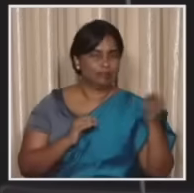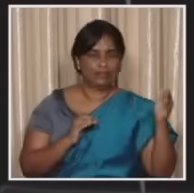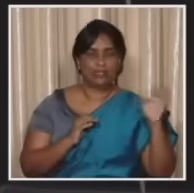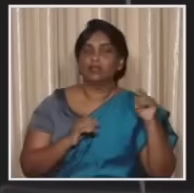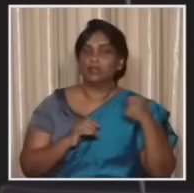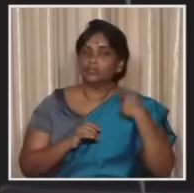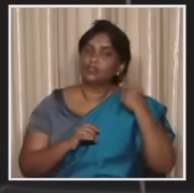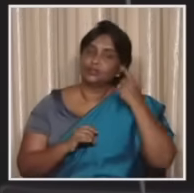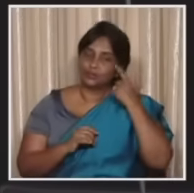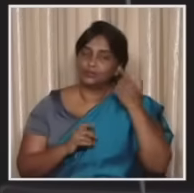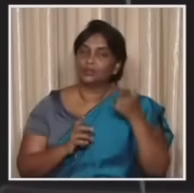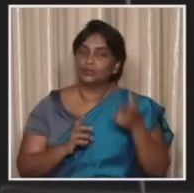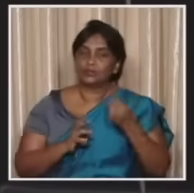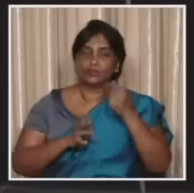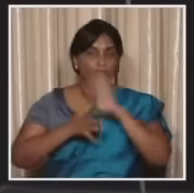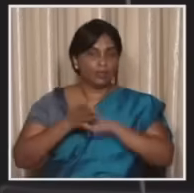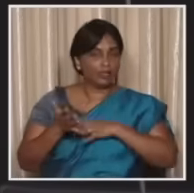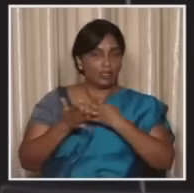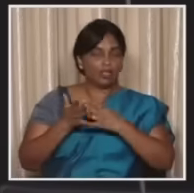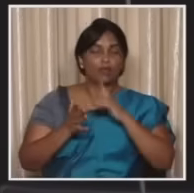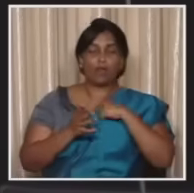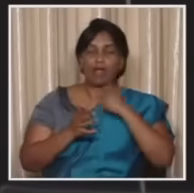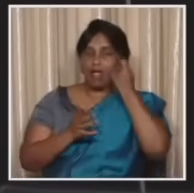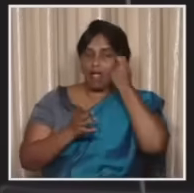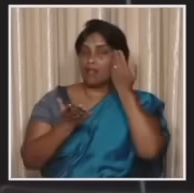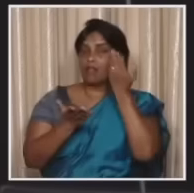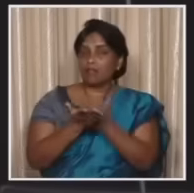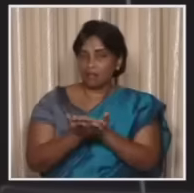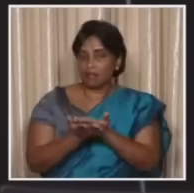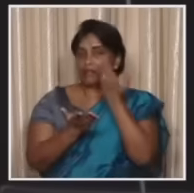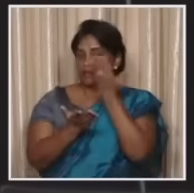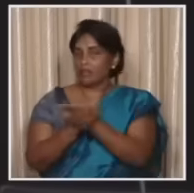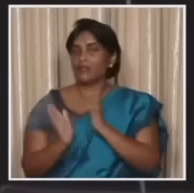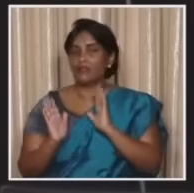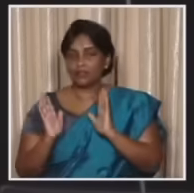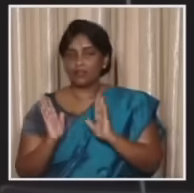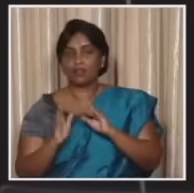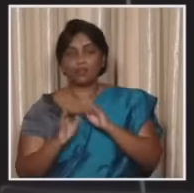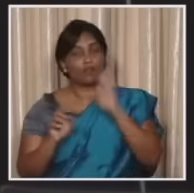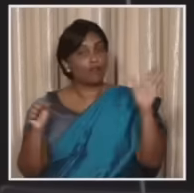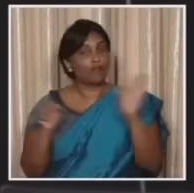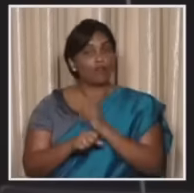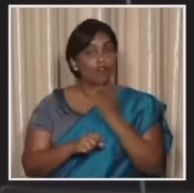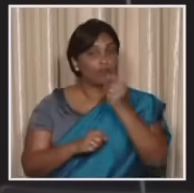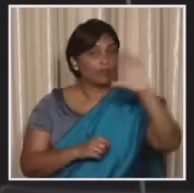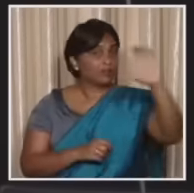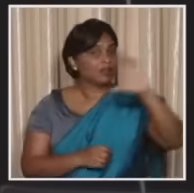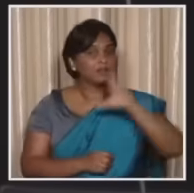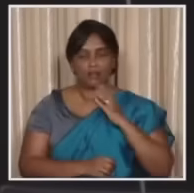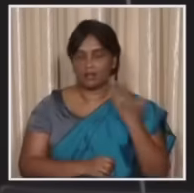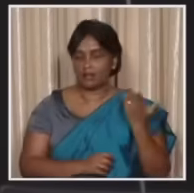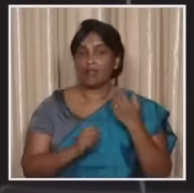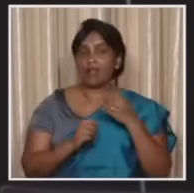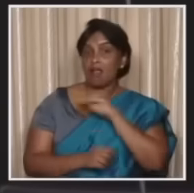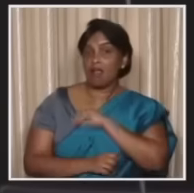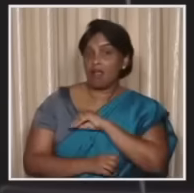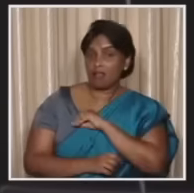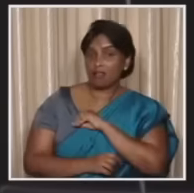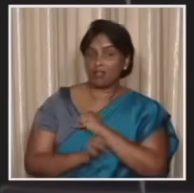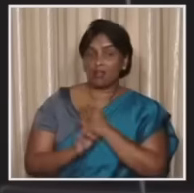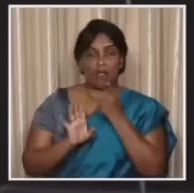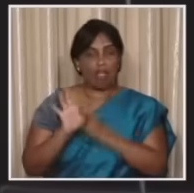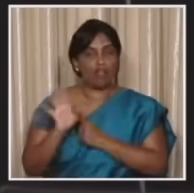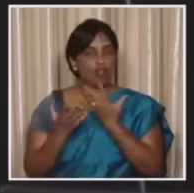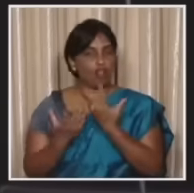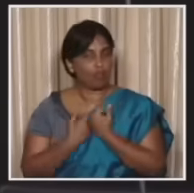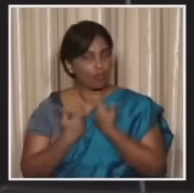අපි දන්නෝනේ මේ අයවැය කියන්නේ යෝජනා විතරයි. ඒ යෝජනා කරන සම්පූර්ණ මුදල ලැබෙන්නේ නැහැ. ආදායම ගිය අවුරුද්දේ ලැබුණා